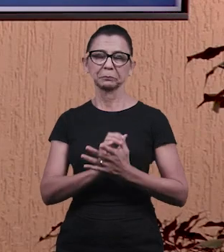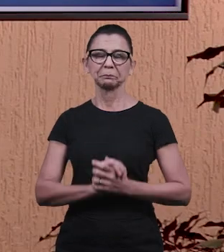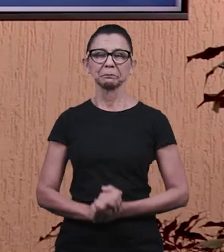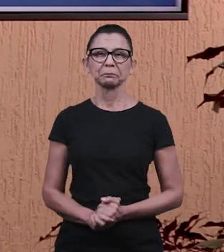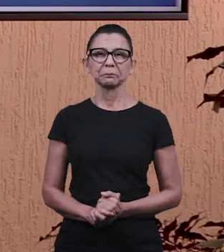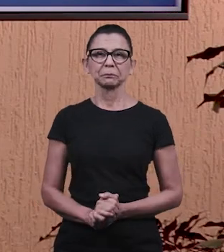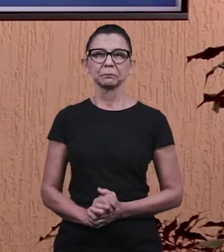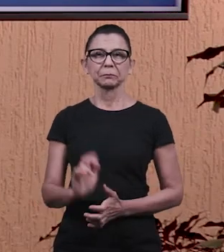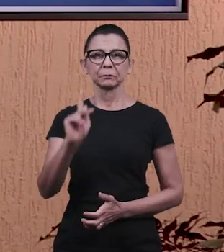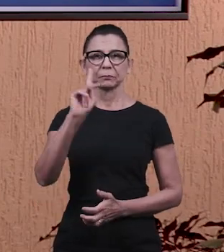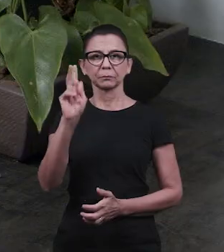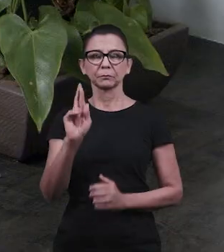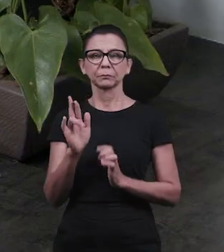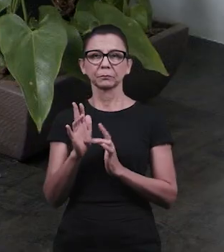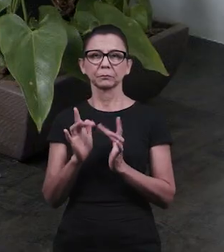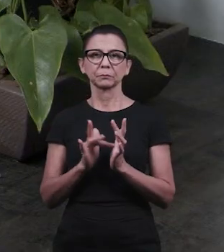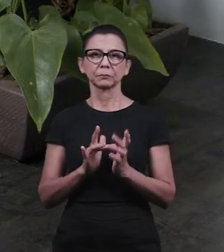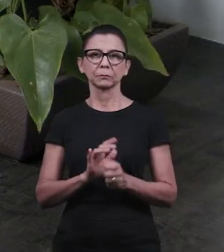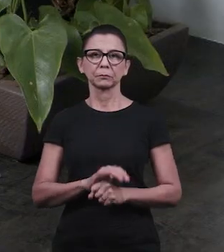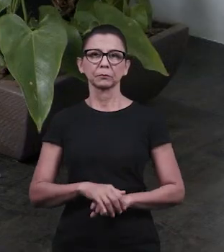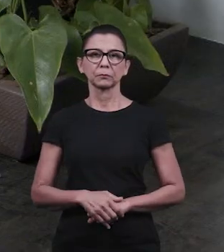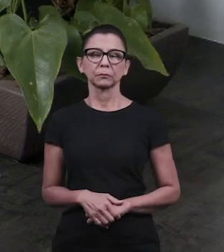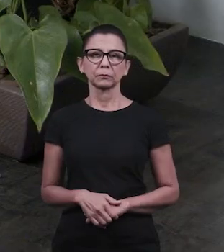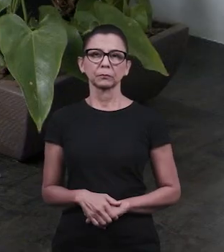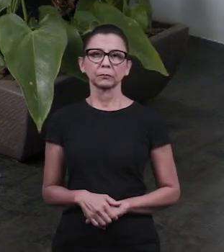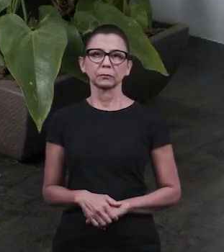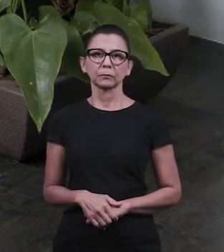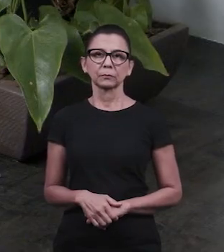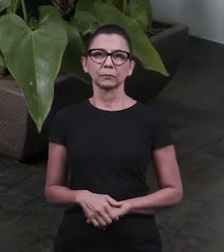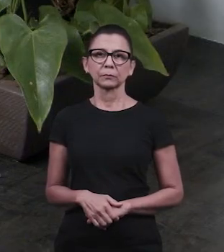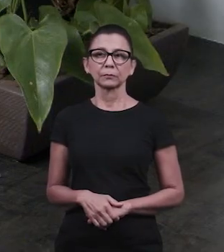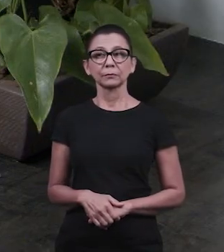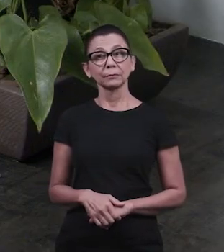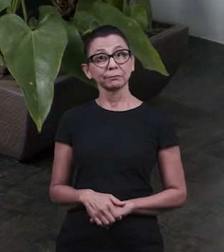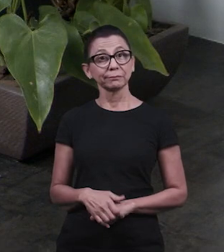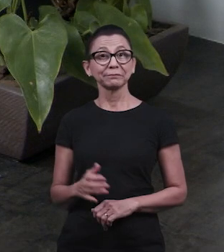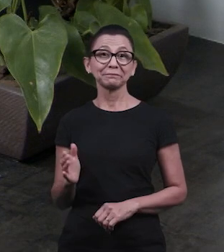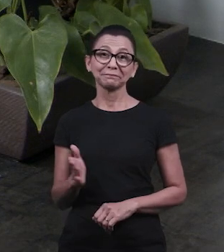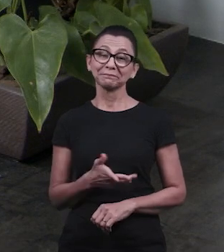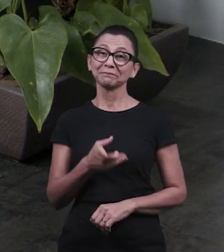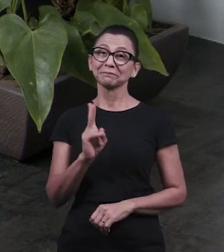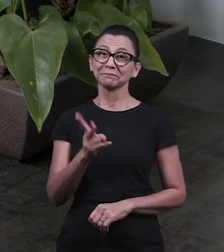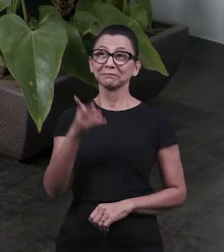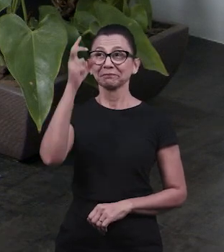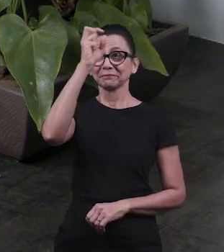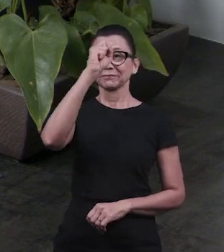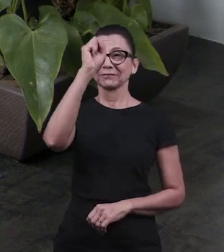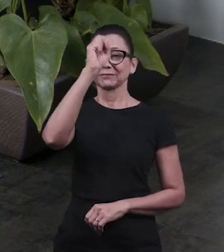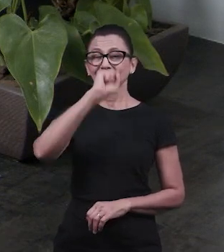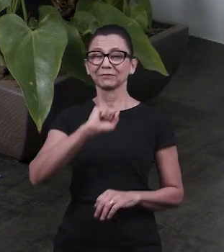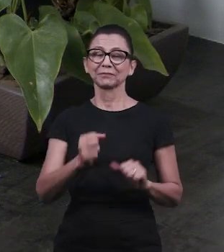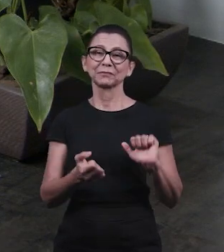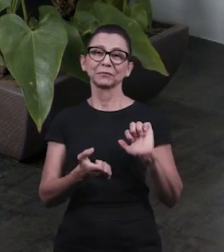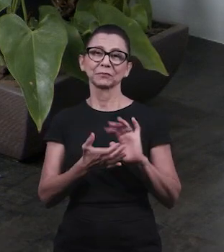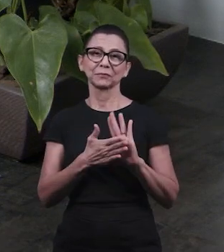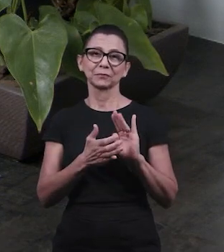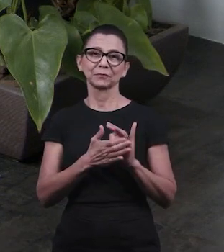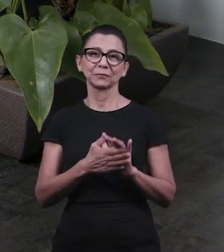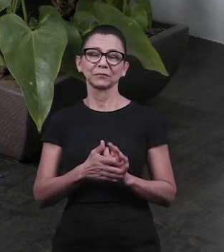с нашей группой преподавателей, мы поможем вам. И мы продолжаем изучать псалом, который